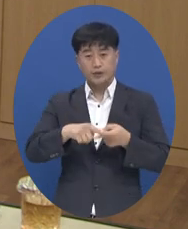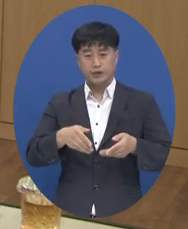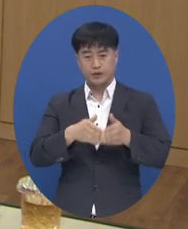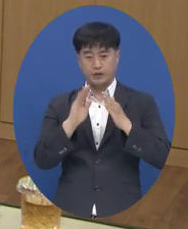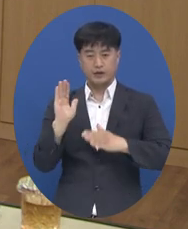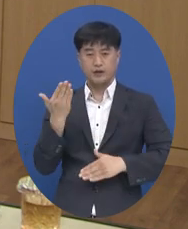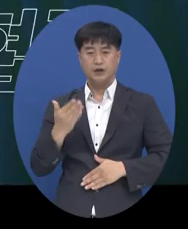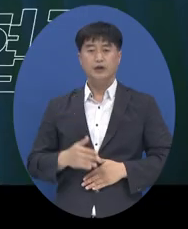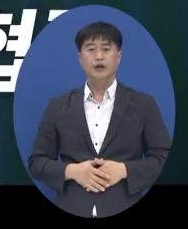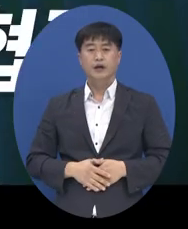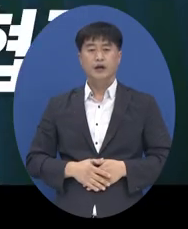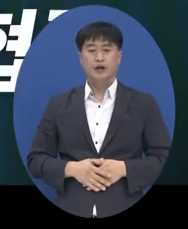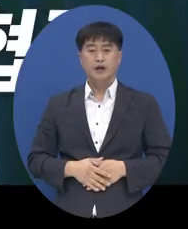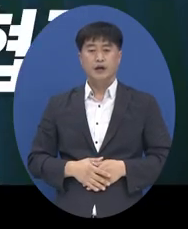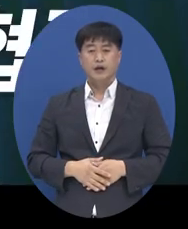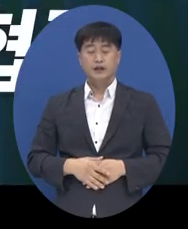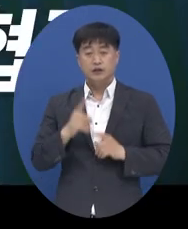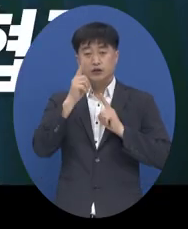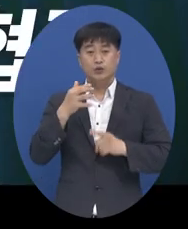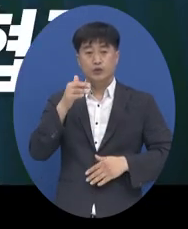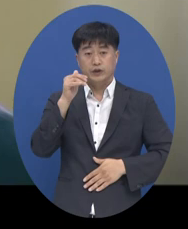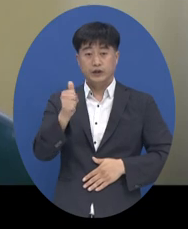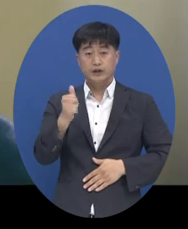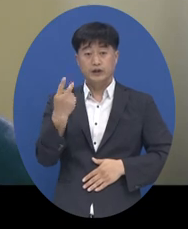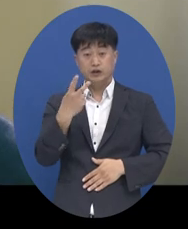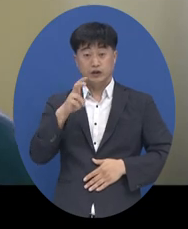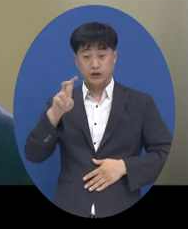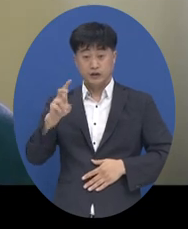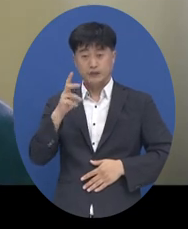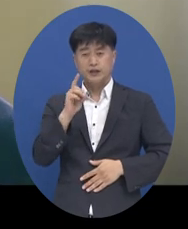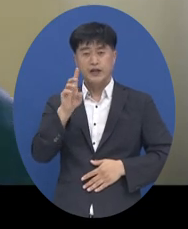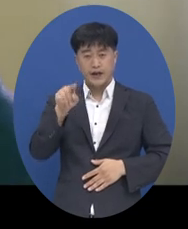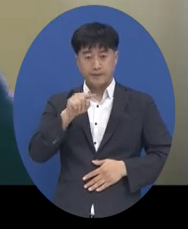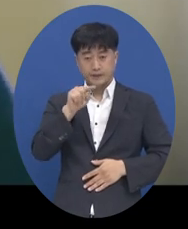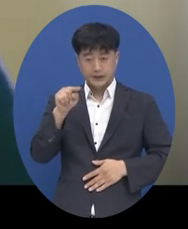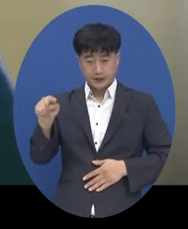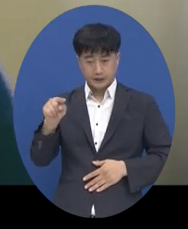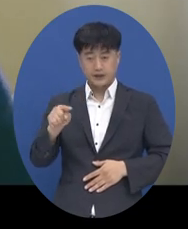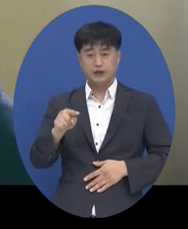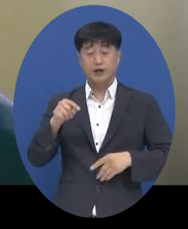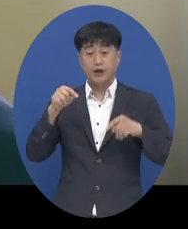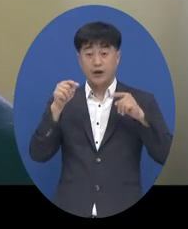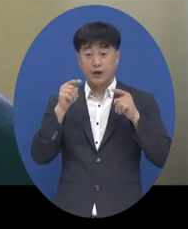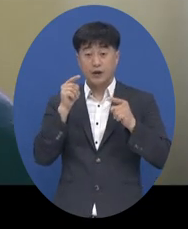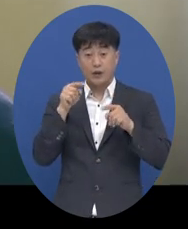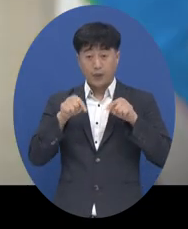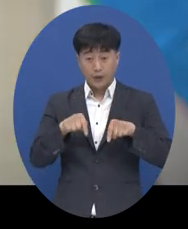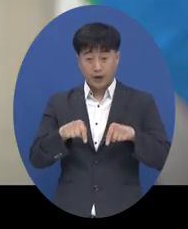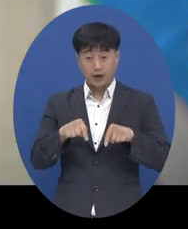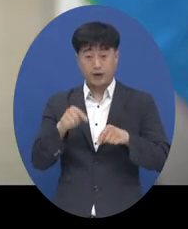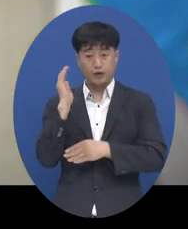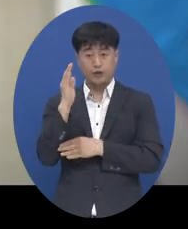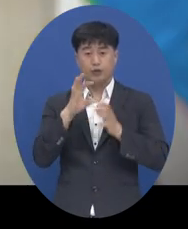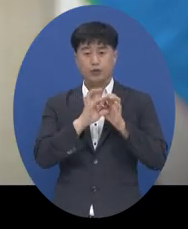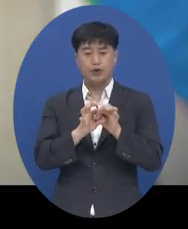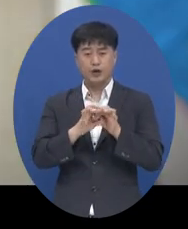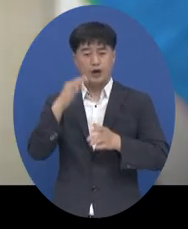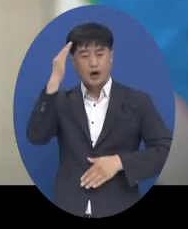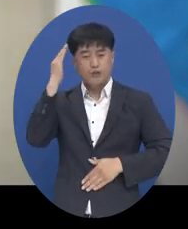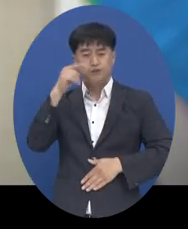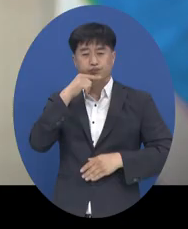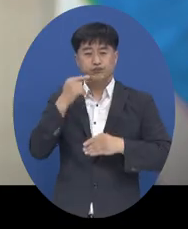하게 됐습니다 이제 명지산 은 2010 dmg 포럼 기조연설을 통해 남북 수개 관리 기구 설치를